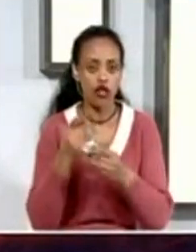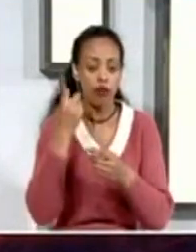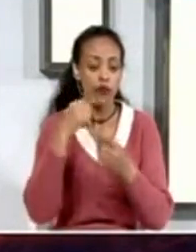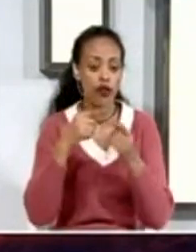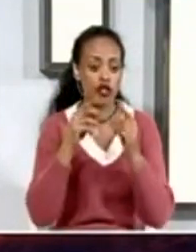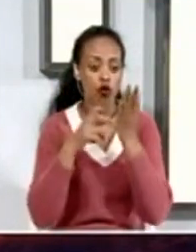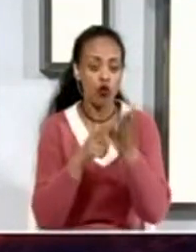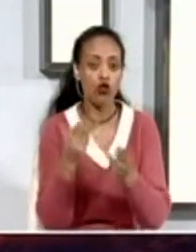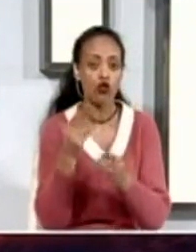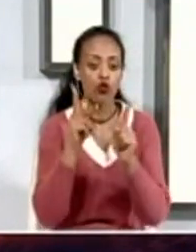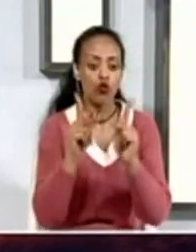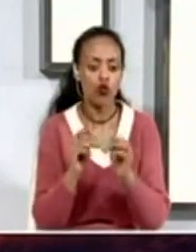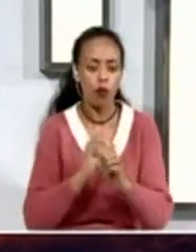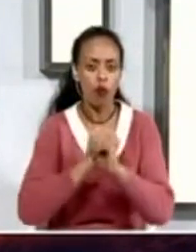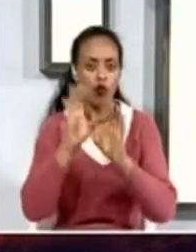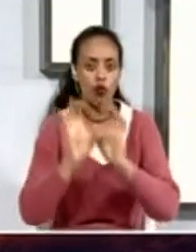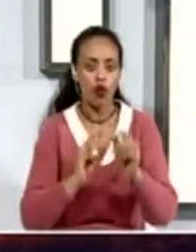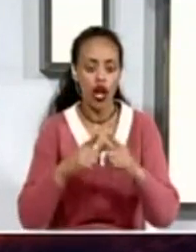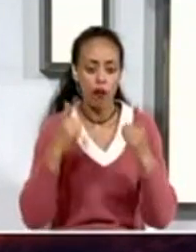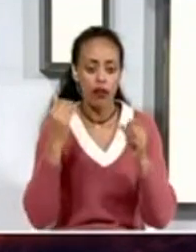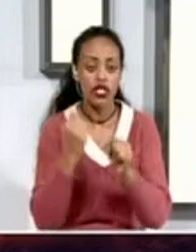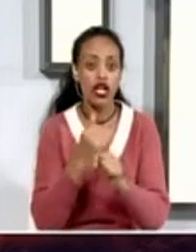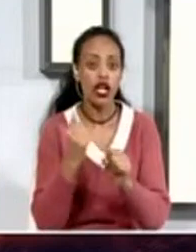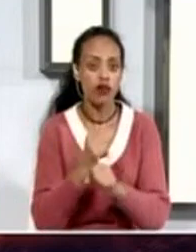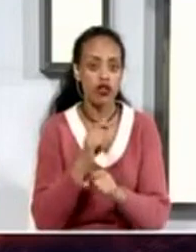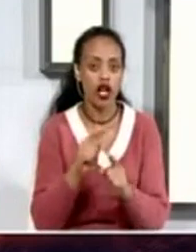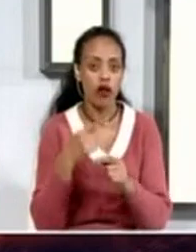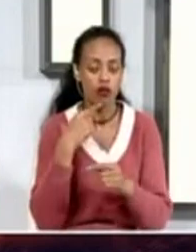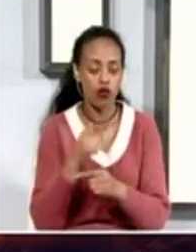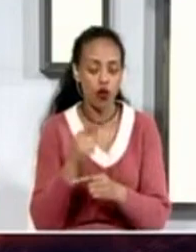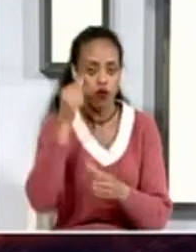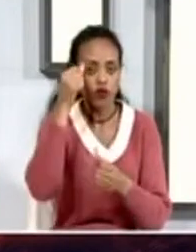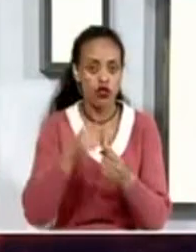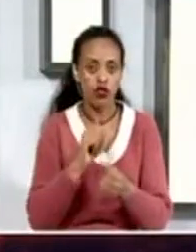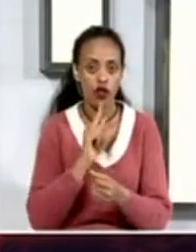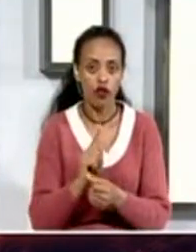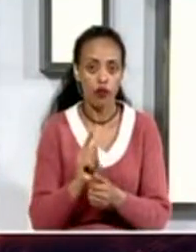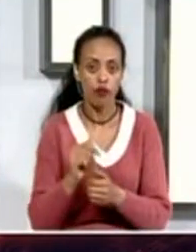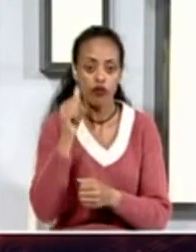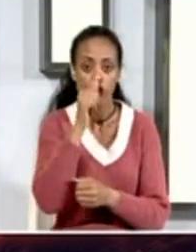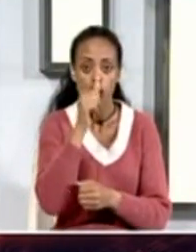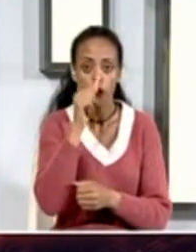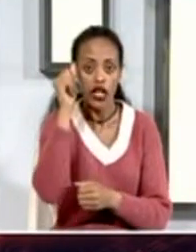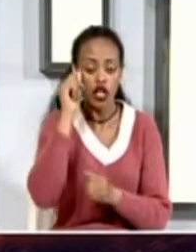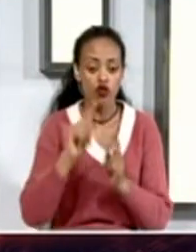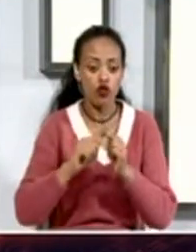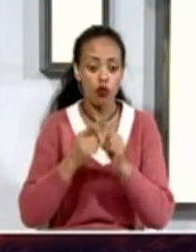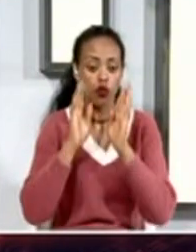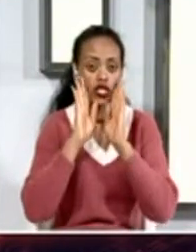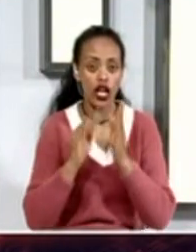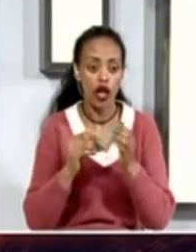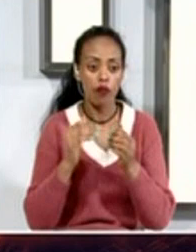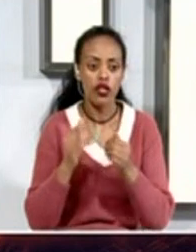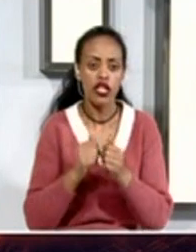ጉዕዞን ታሪኽን ክልቲኡ ህዝቢ ብሩህ ንምግባር ዓበይቲ ጻዕርታት ከም ዝግበር ምዝራቦም ዝዝከር እዩ። ኢትዮጵያን ኤርትራን ዝጀመረኦ ጉዕዞ ሰላም ንቅድሚት